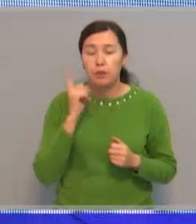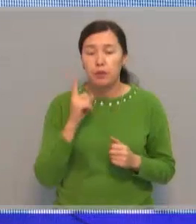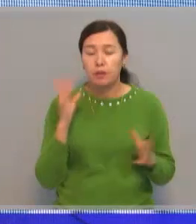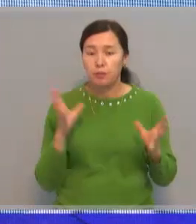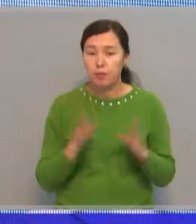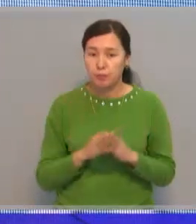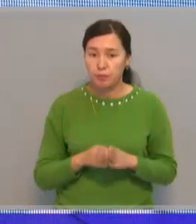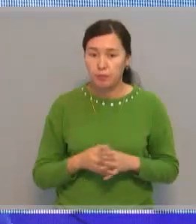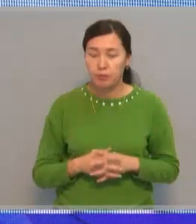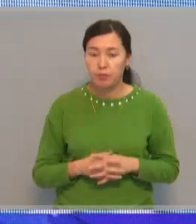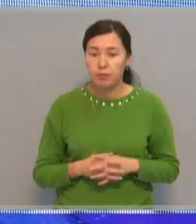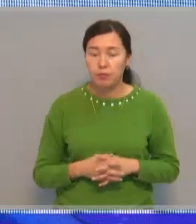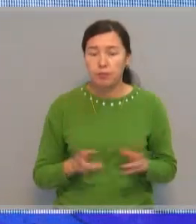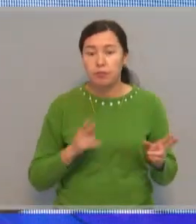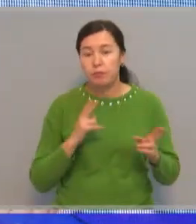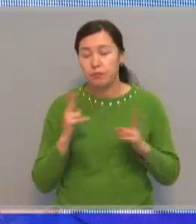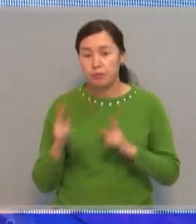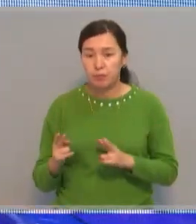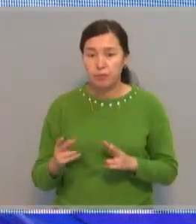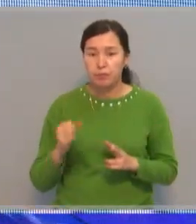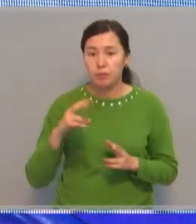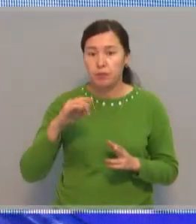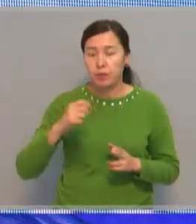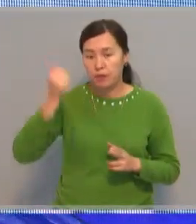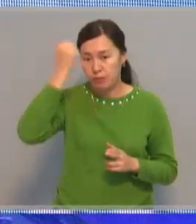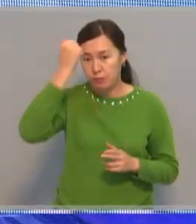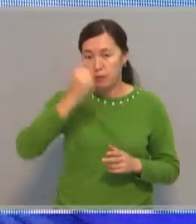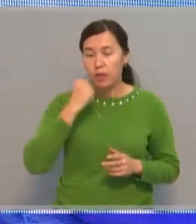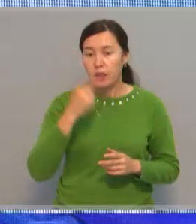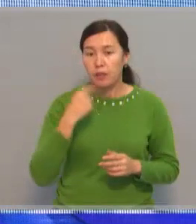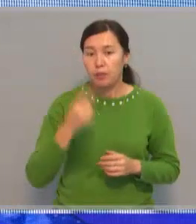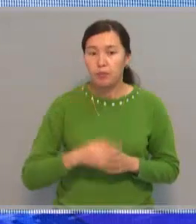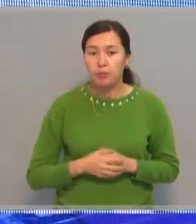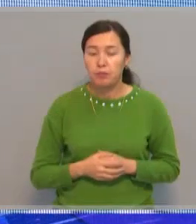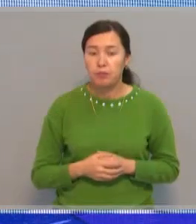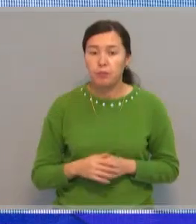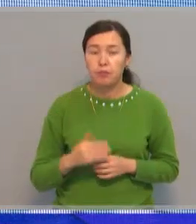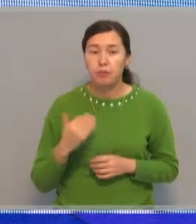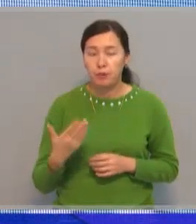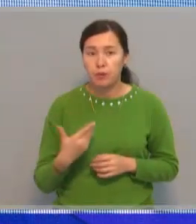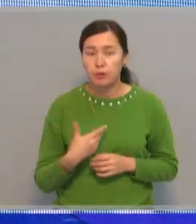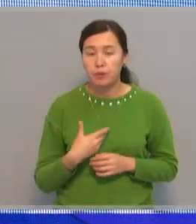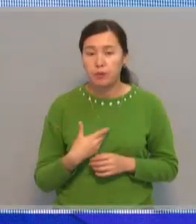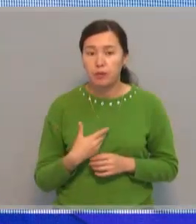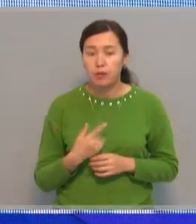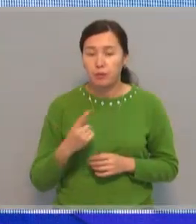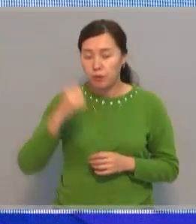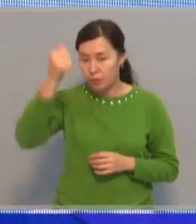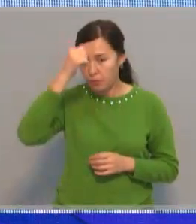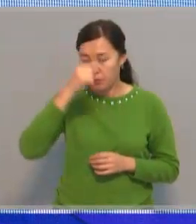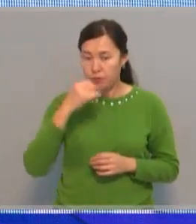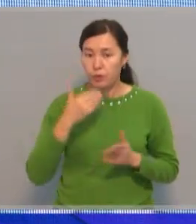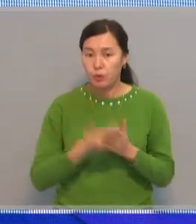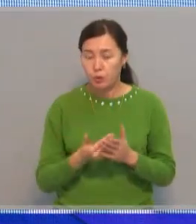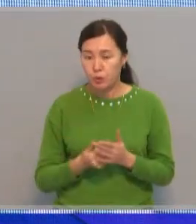жастармен бірге араласып жүрген Салих бауырымызға алғыс айтқым келеді. Басталғанымызға енді бір айдың жүзі болды,